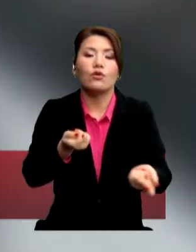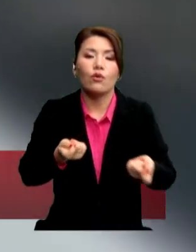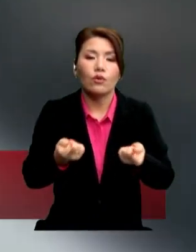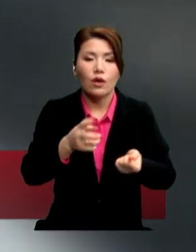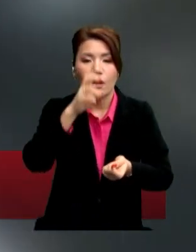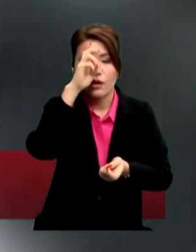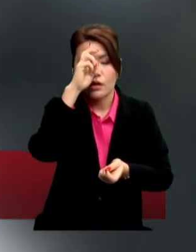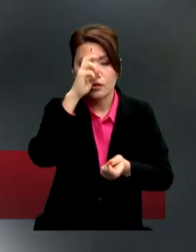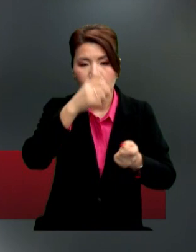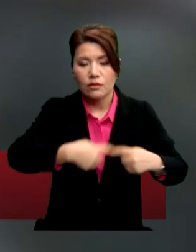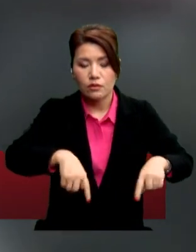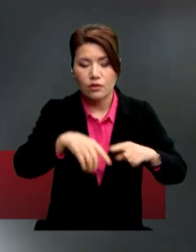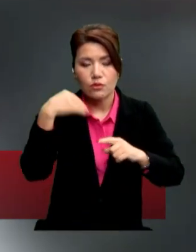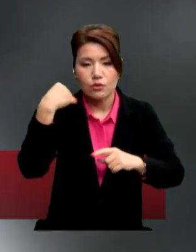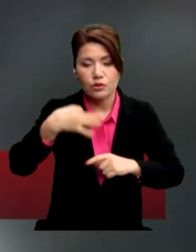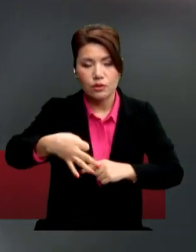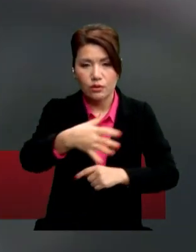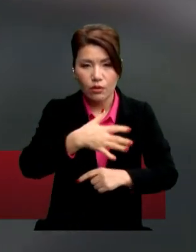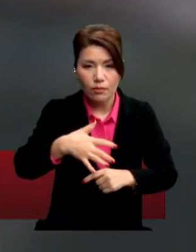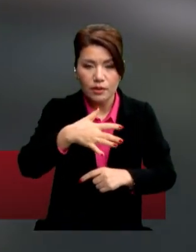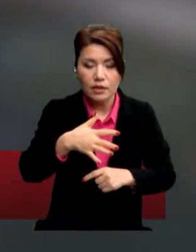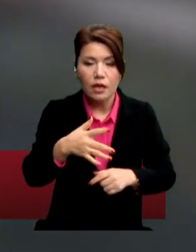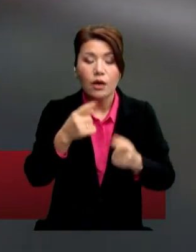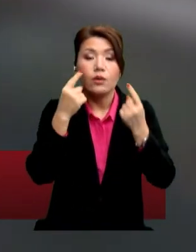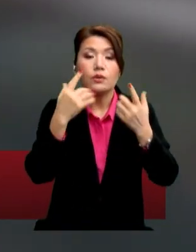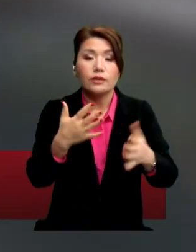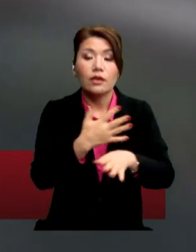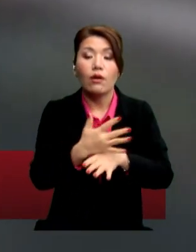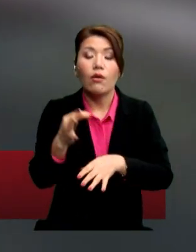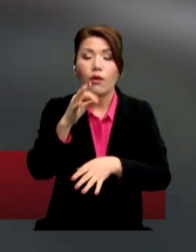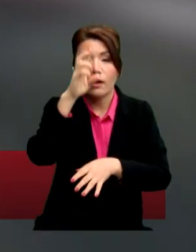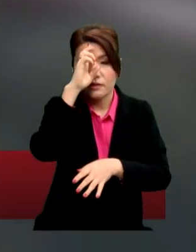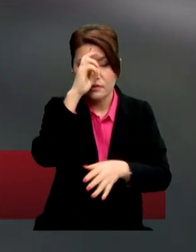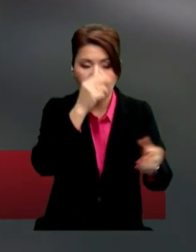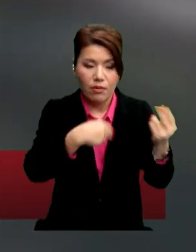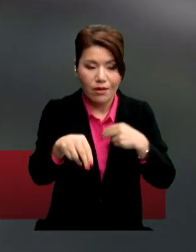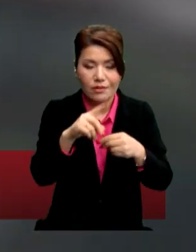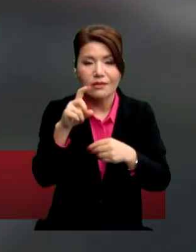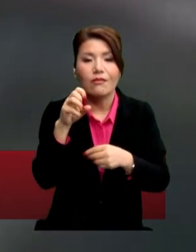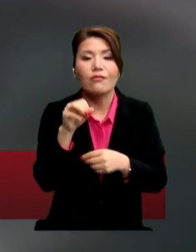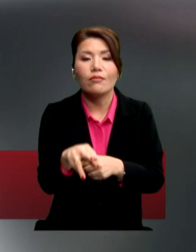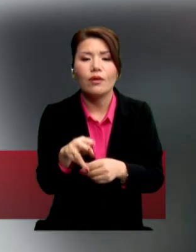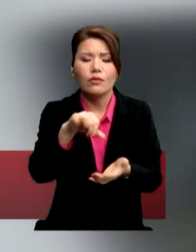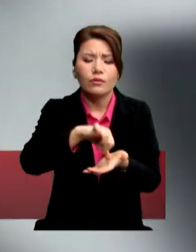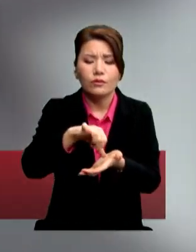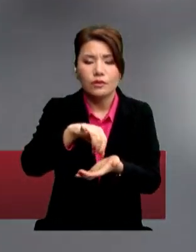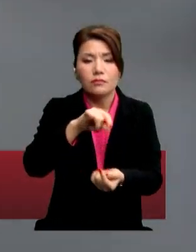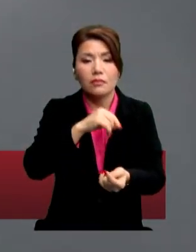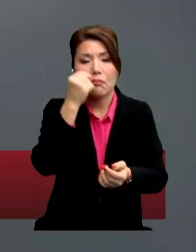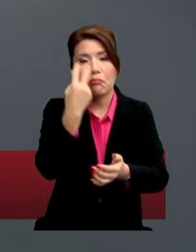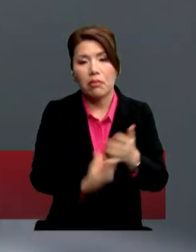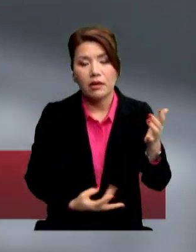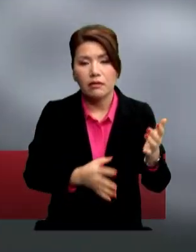из государственных учреждений Туркестанской области. Как выяснилось, речь шла о государственных закупках. Бизнесмен принимал в них участие, но проиграл